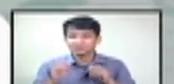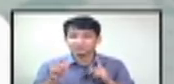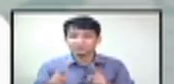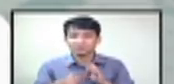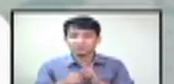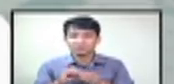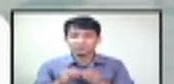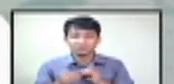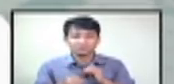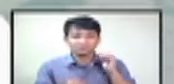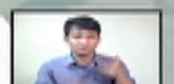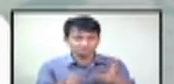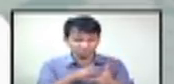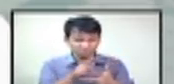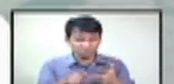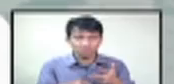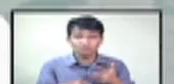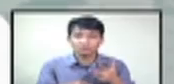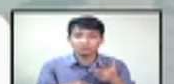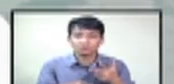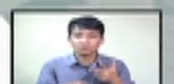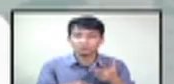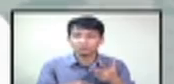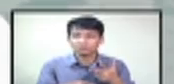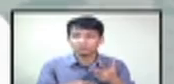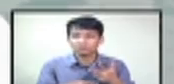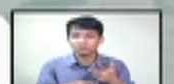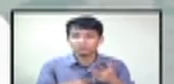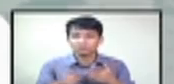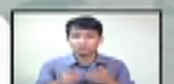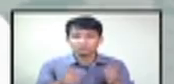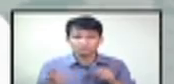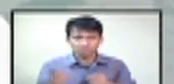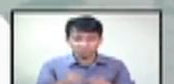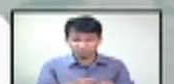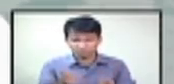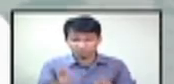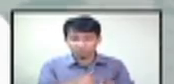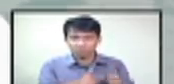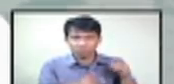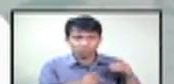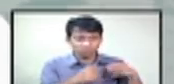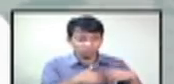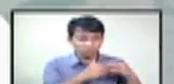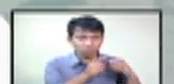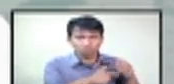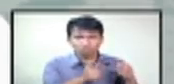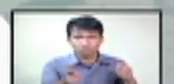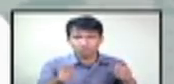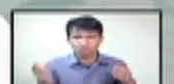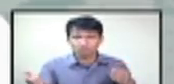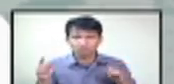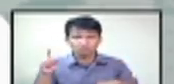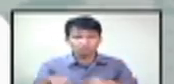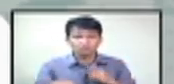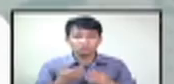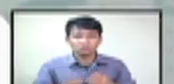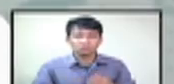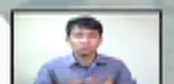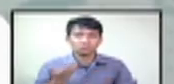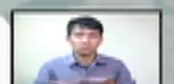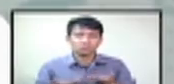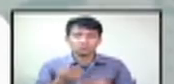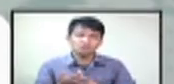pong tatlong kababayan natin, ginagawang parang basahan, pinagpapasapasan from one amo to another, at hindi pa pinapakain. Ang nakatakot